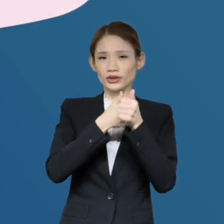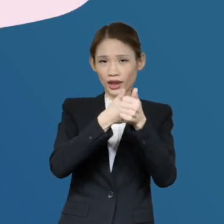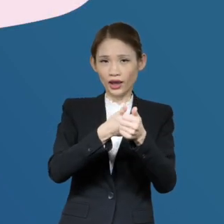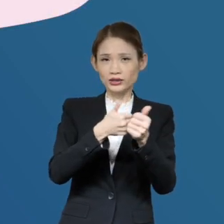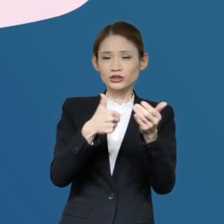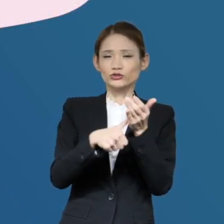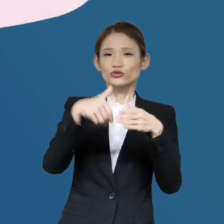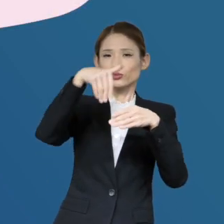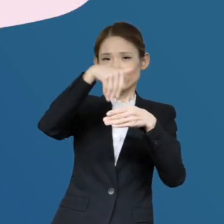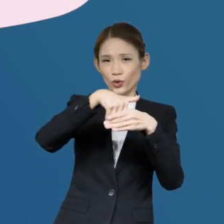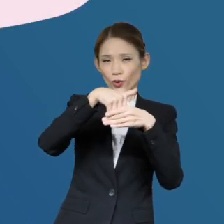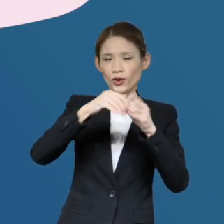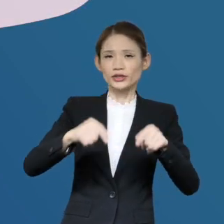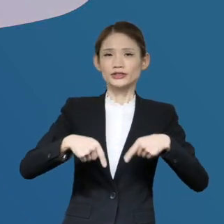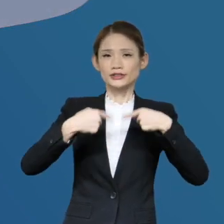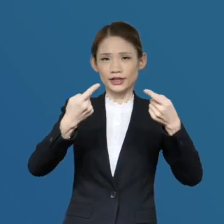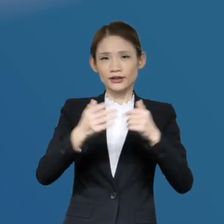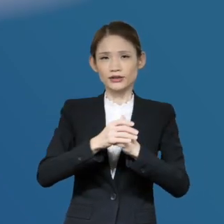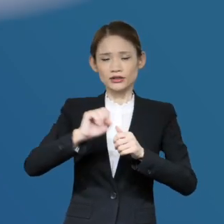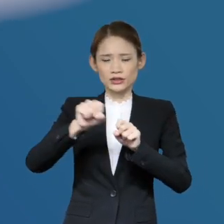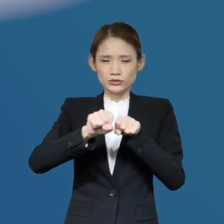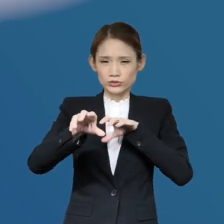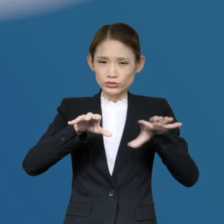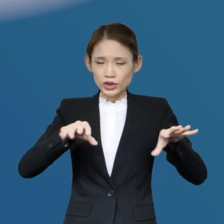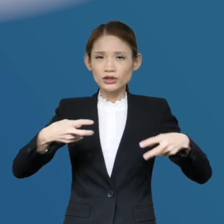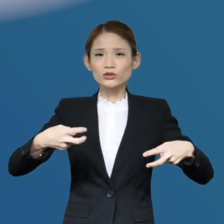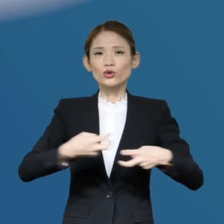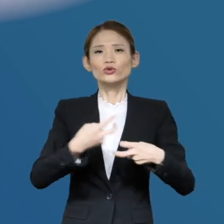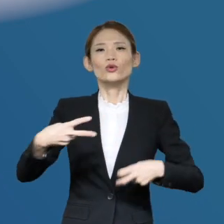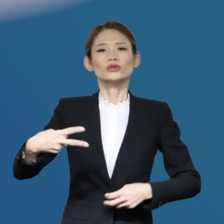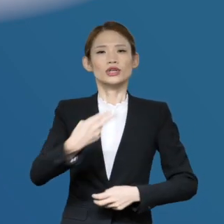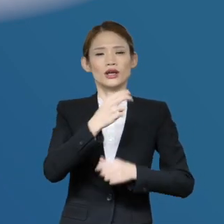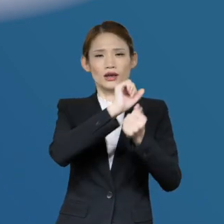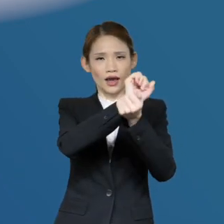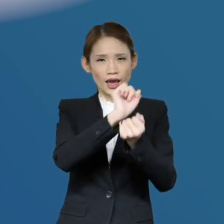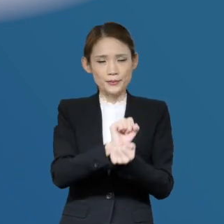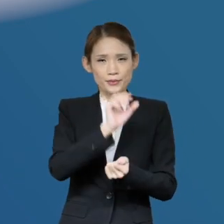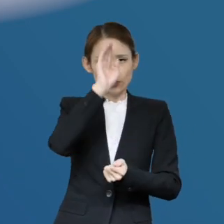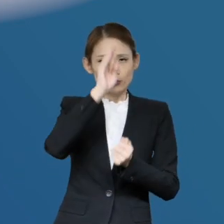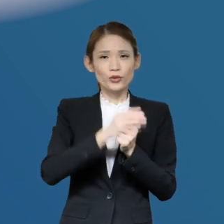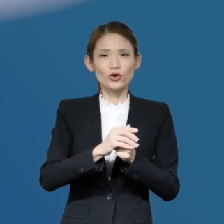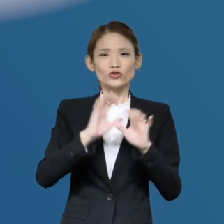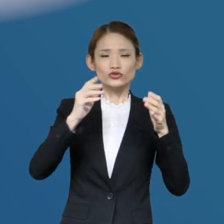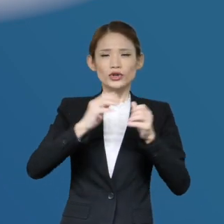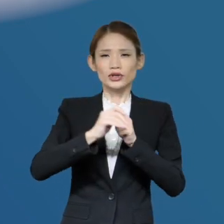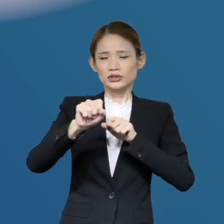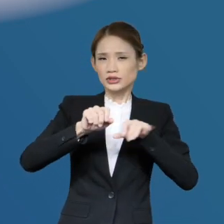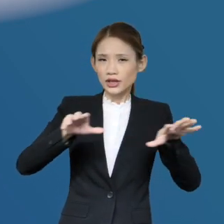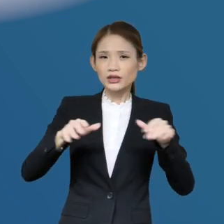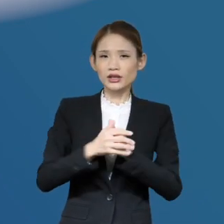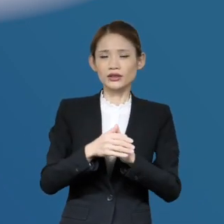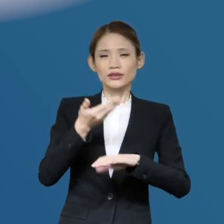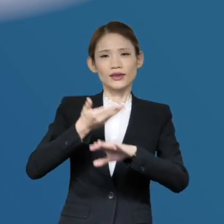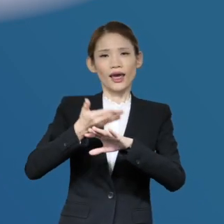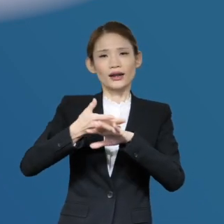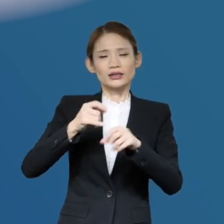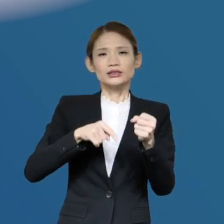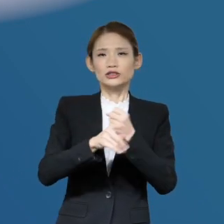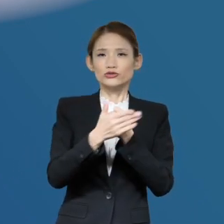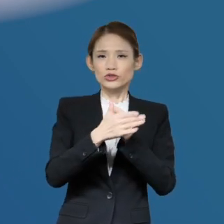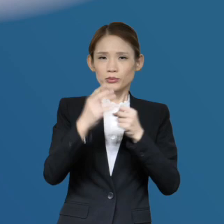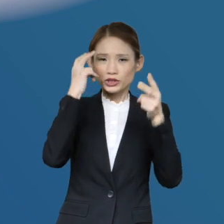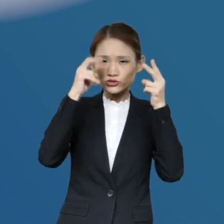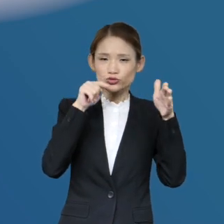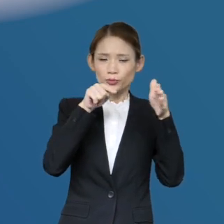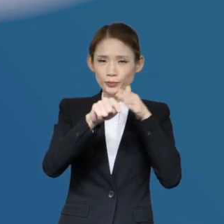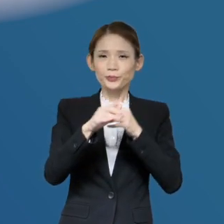투표에 참가할 경우, 천재지변, 교통차단, 감염병, 국가재난 등 기타의 사유로